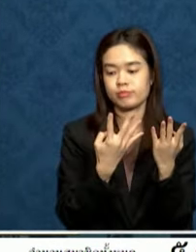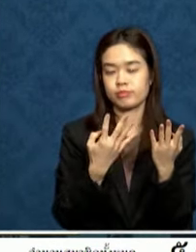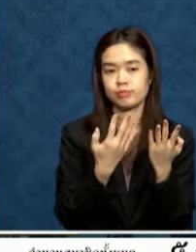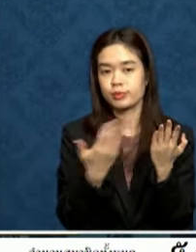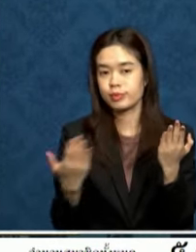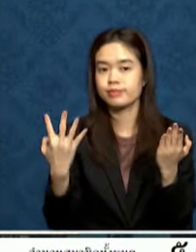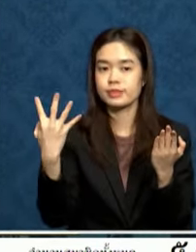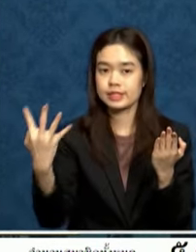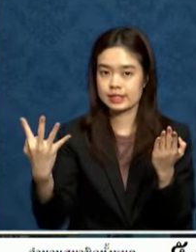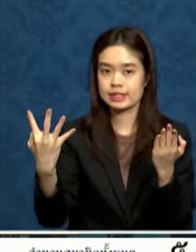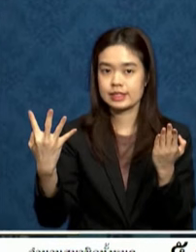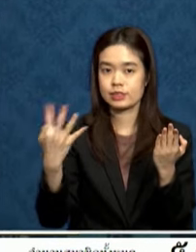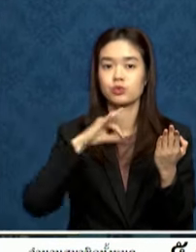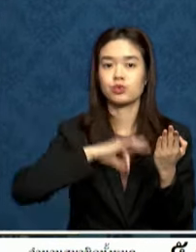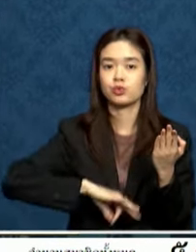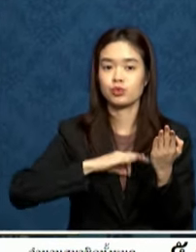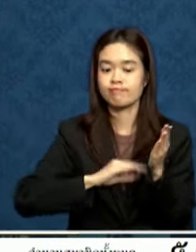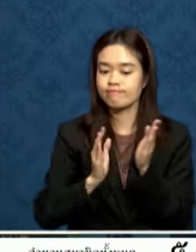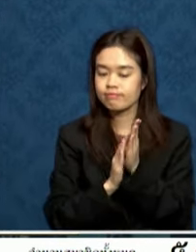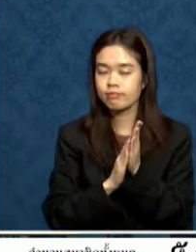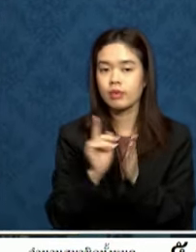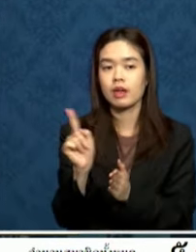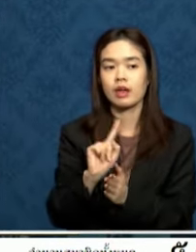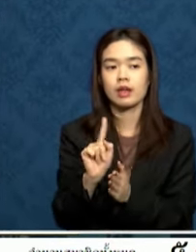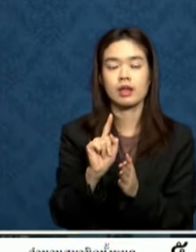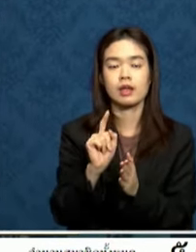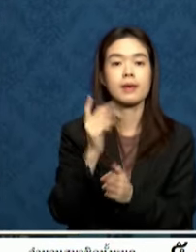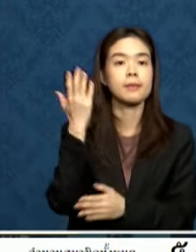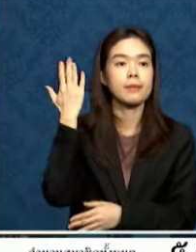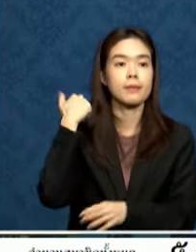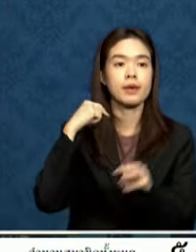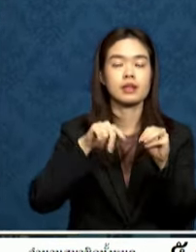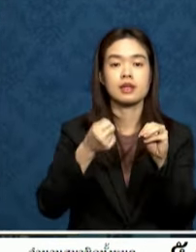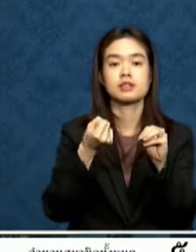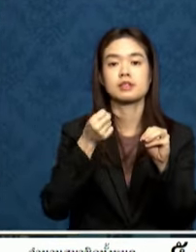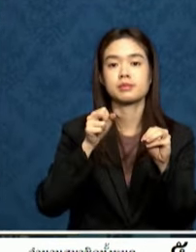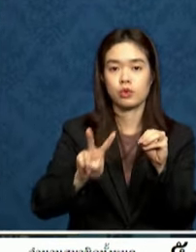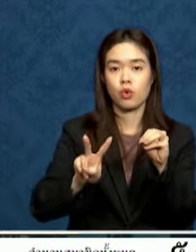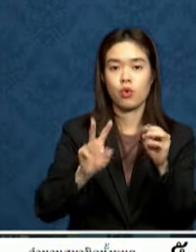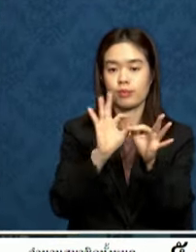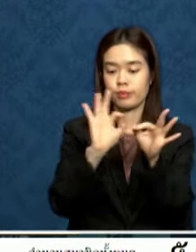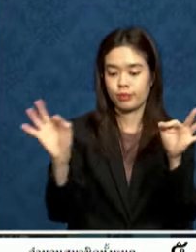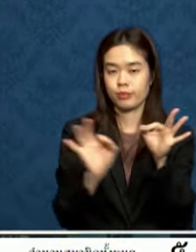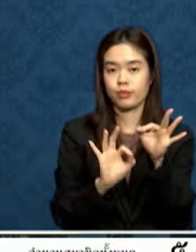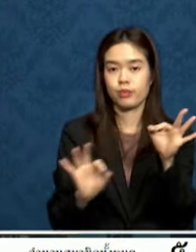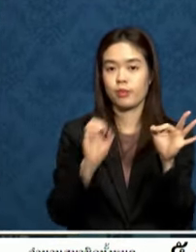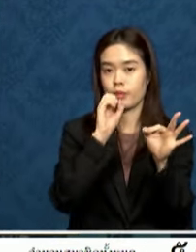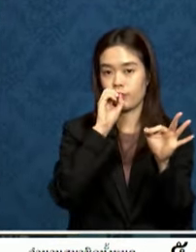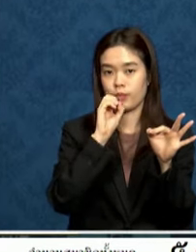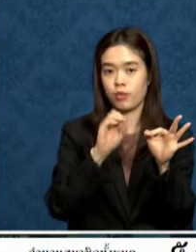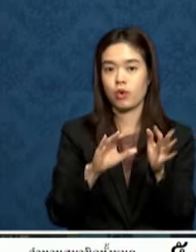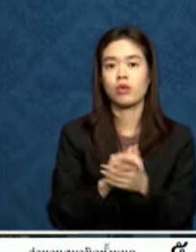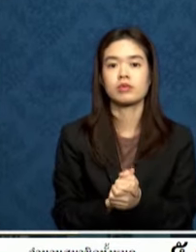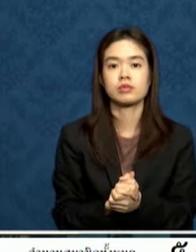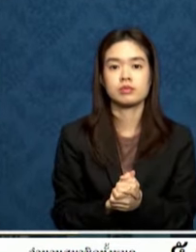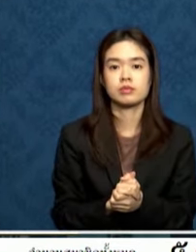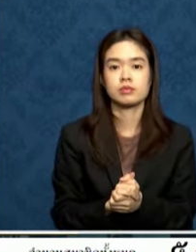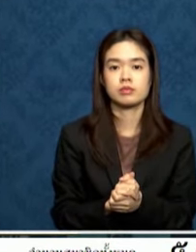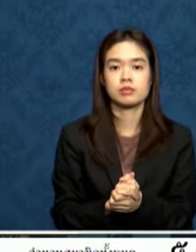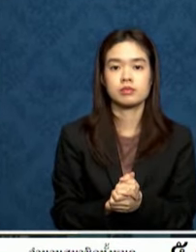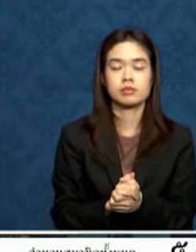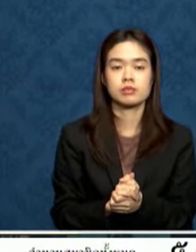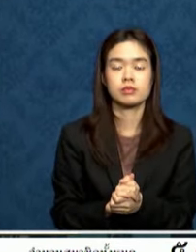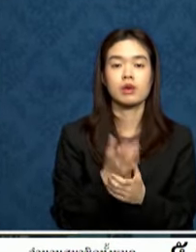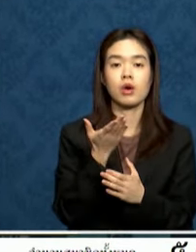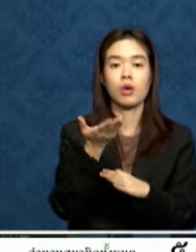ครับในมาตรา 12นี่นะครับที่เดิมที่เคยเขียนไว้ว่าขออนุญาตท่านประธานนะ